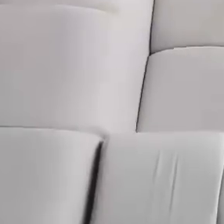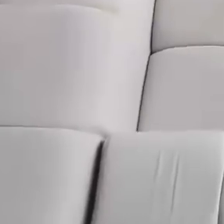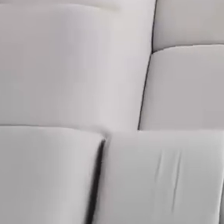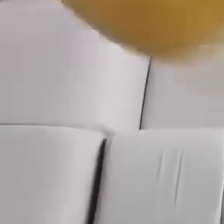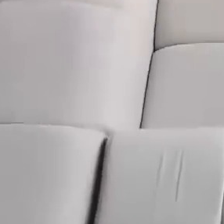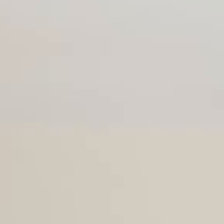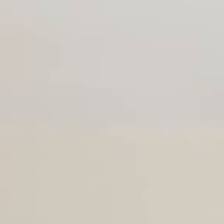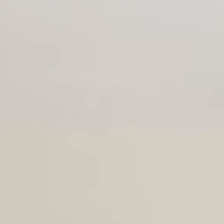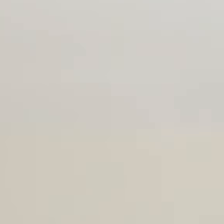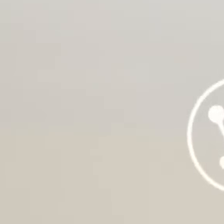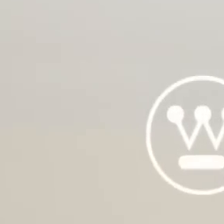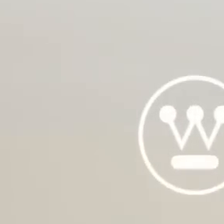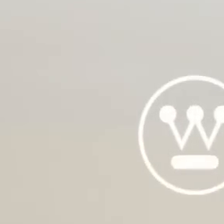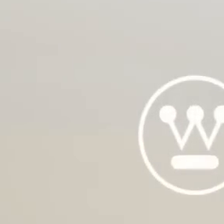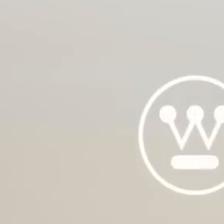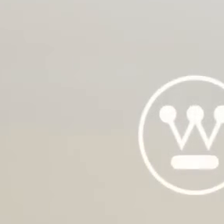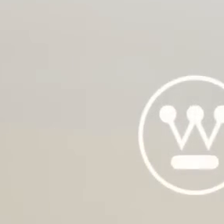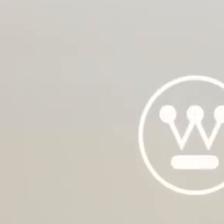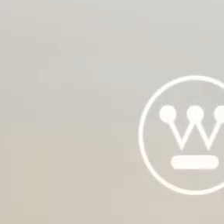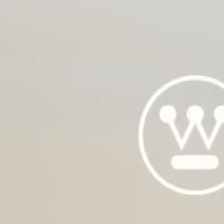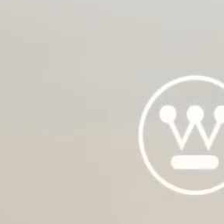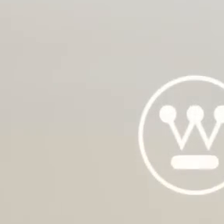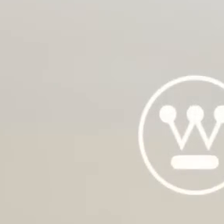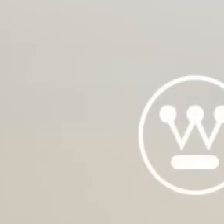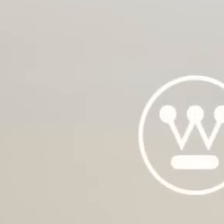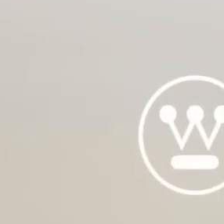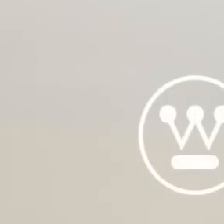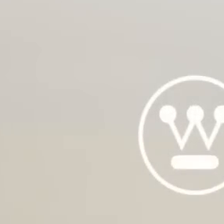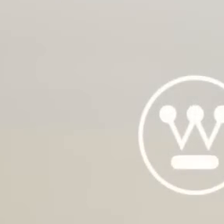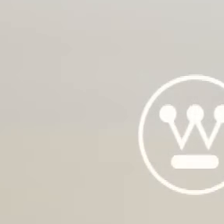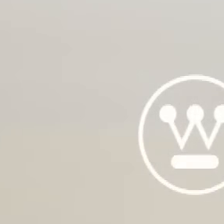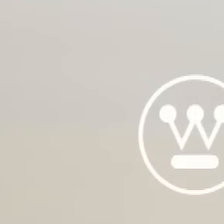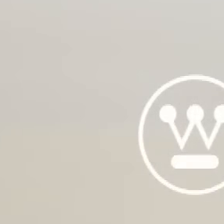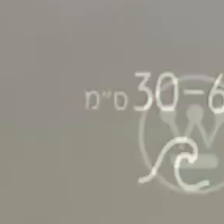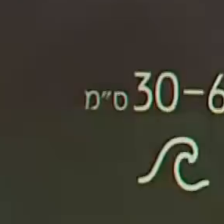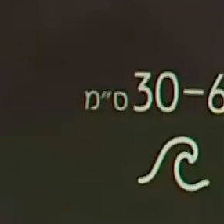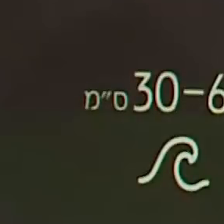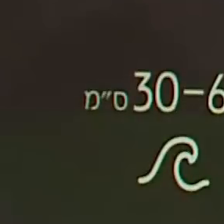וסטינגהאוס, מותג מעבררי תקרה אמריקאי. וסטינגהאוס, השקט שלכם.